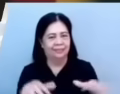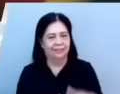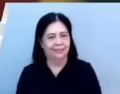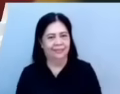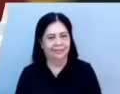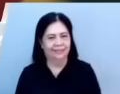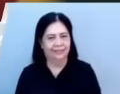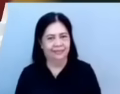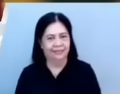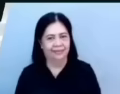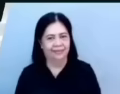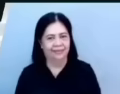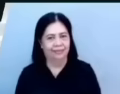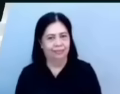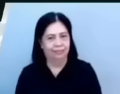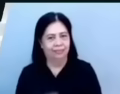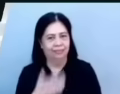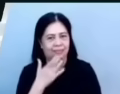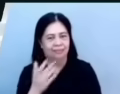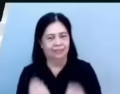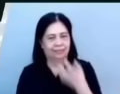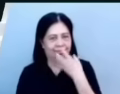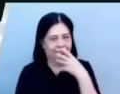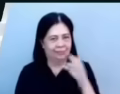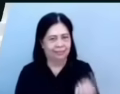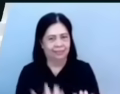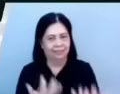Parang mas gusto ko magpain.